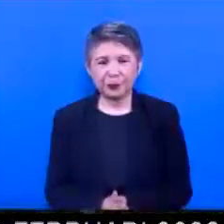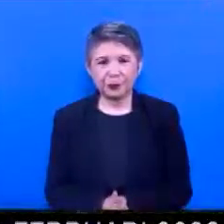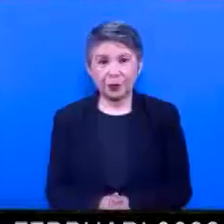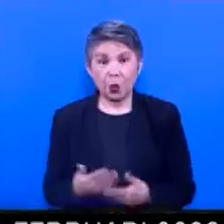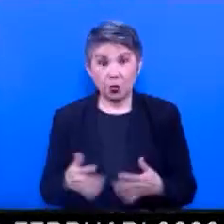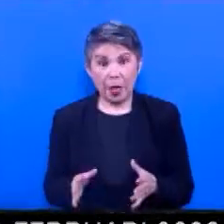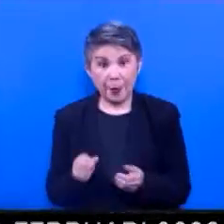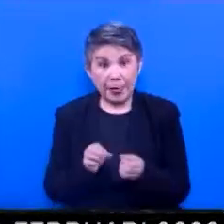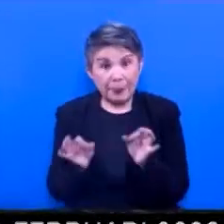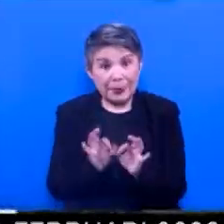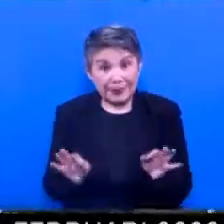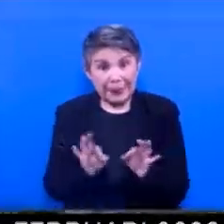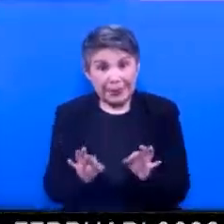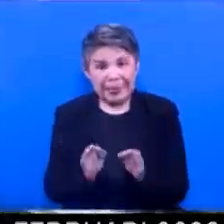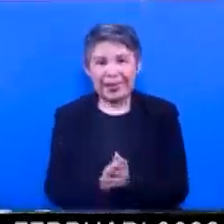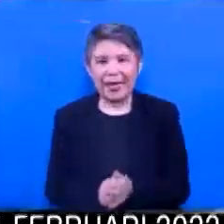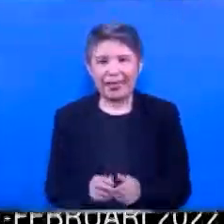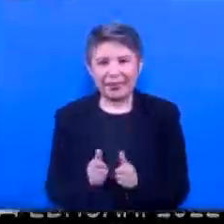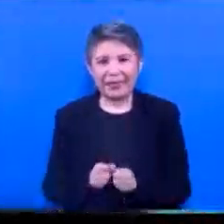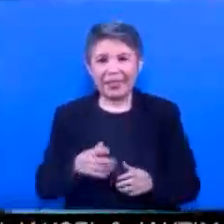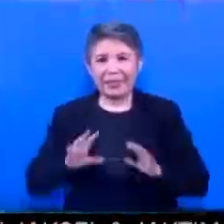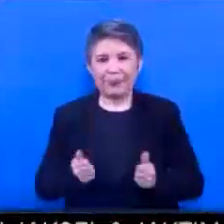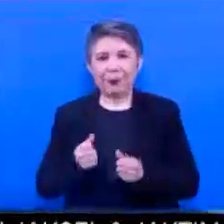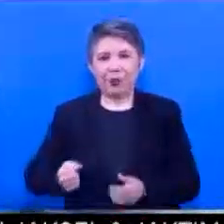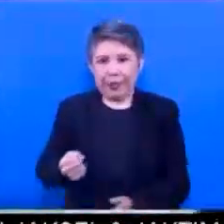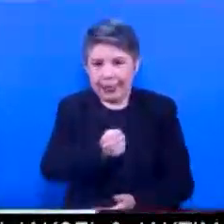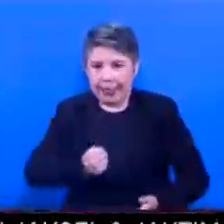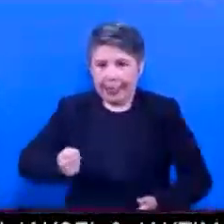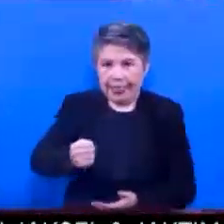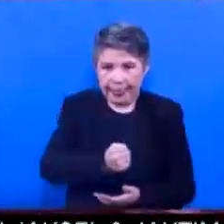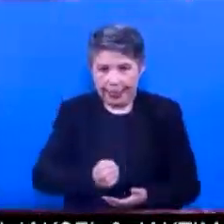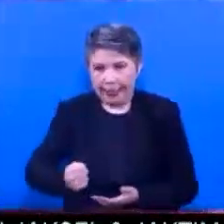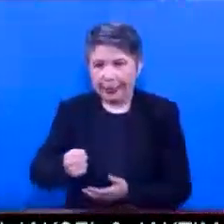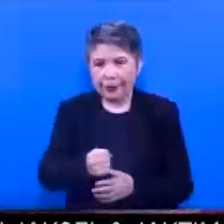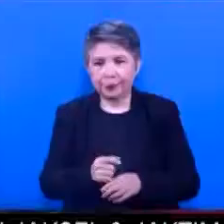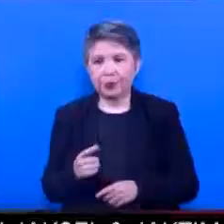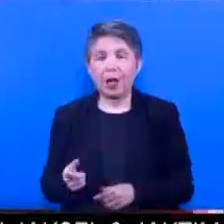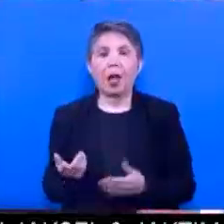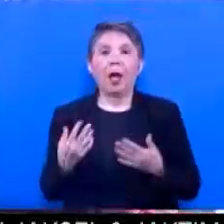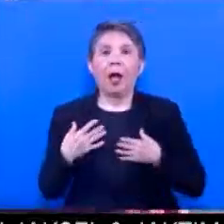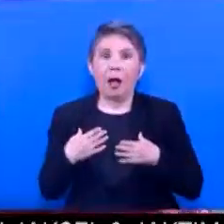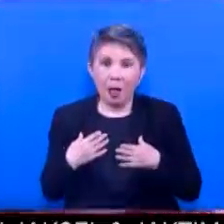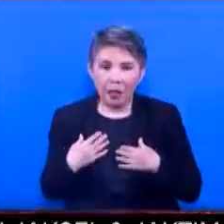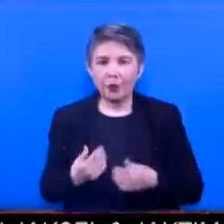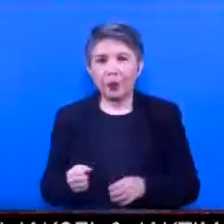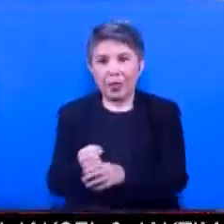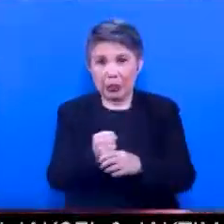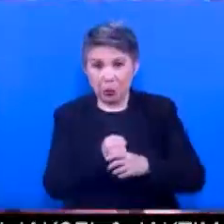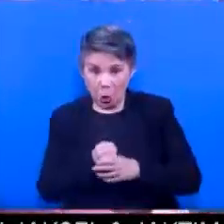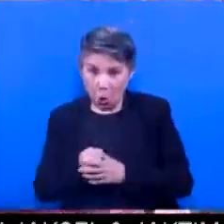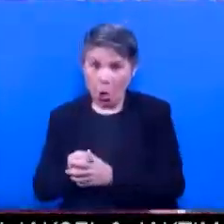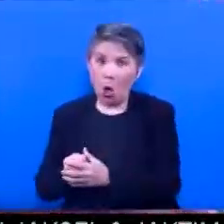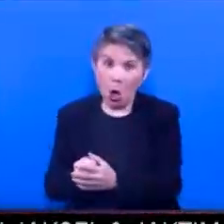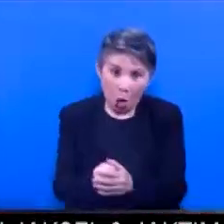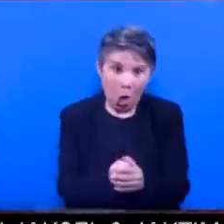Setelah bersih dan sedikit mengembang, kedelai pun siap digiling. Nah, tantangannya ada di sini. Setelah